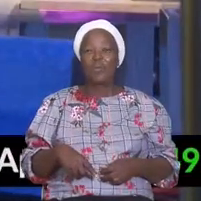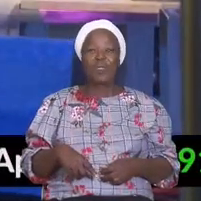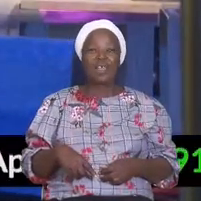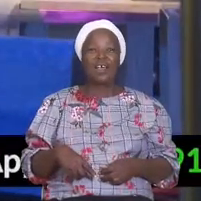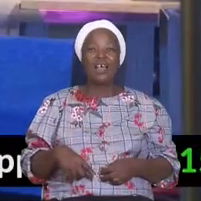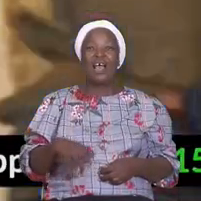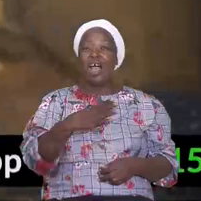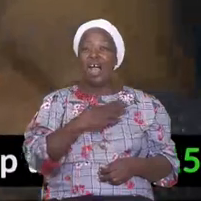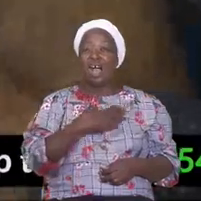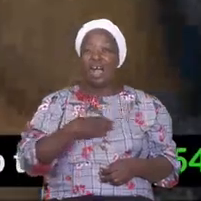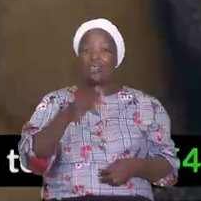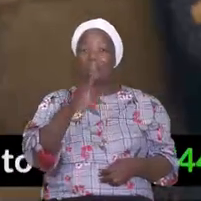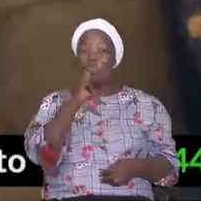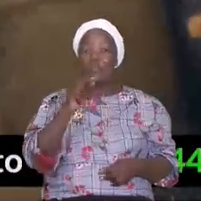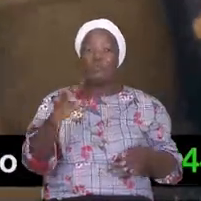Gloire à Dieu.